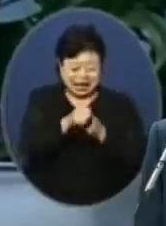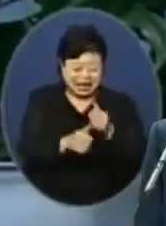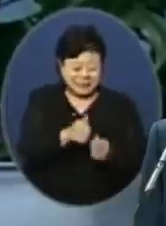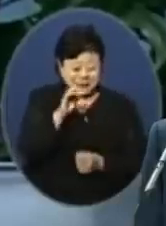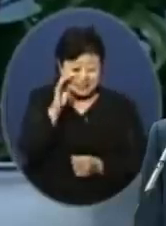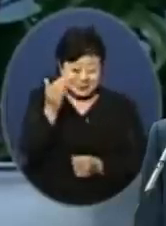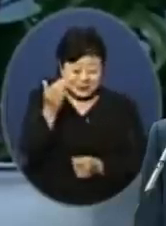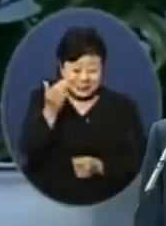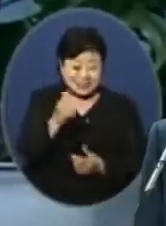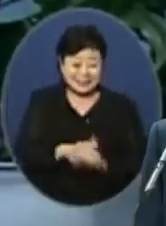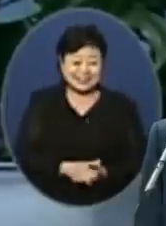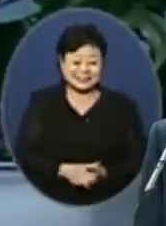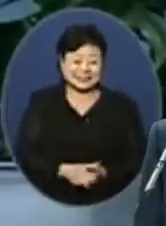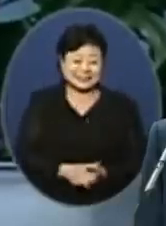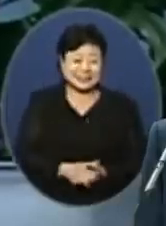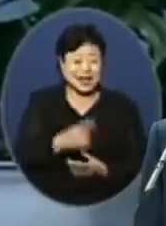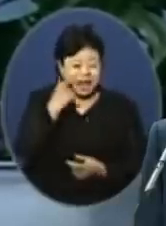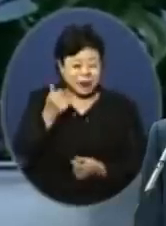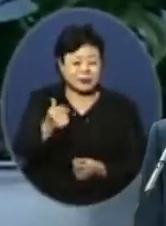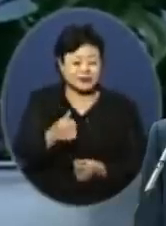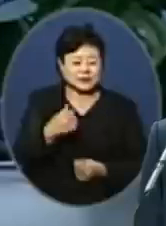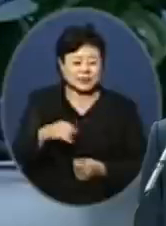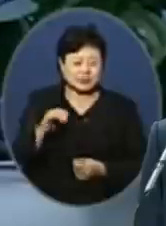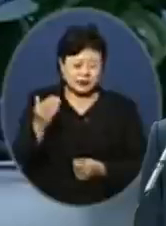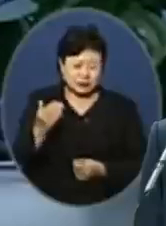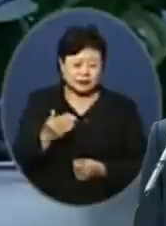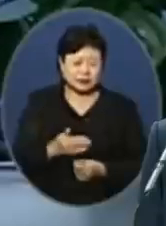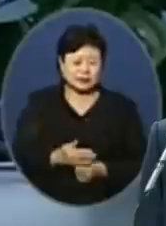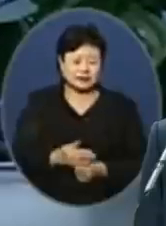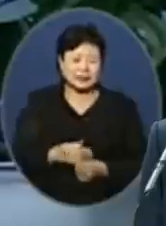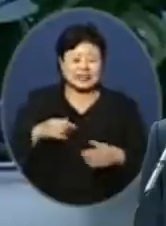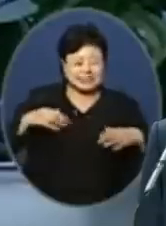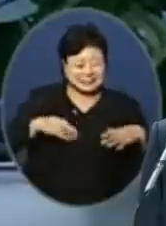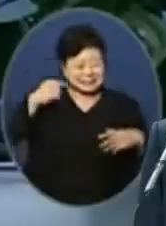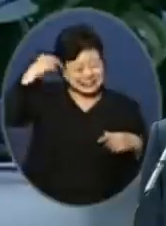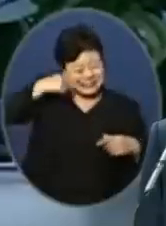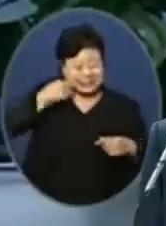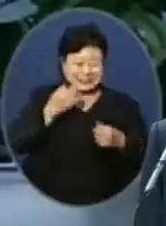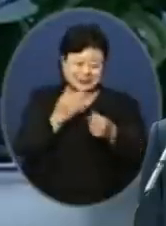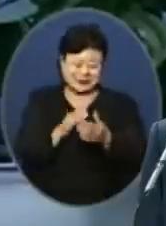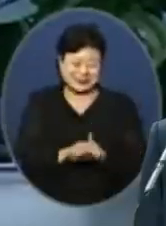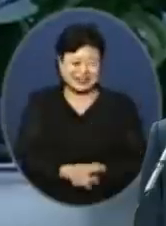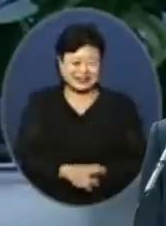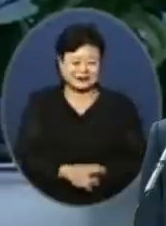하나님인 것입니다. 이런 아버지의 자녀가 되었다는 것을 여러분 자랑스럽게 세워야 되는 것입니다.